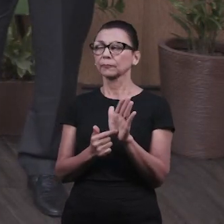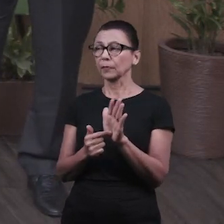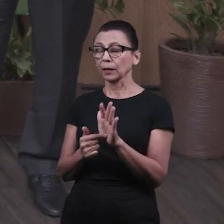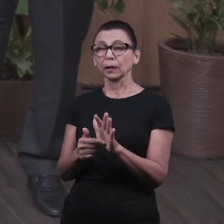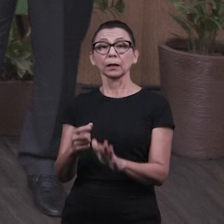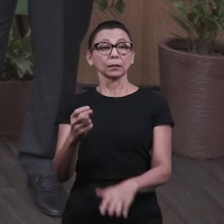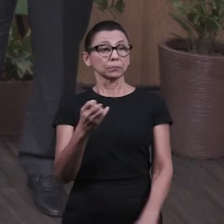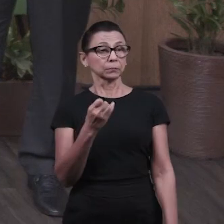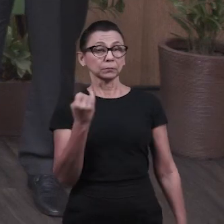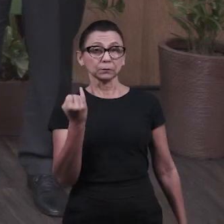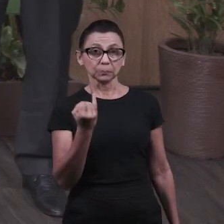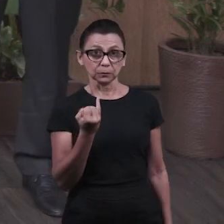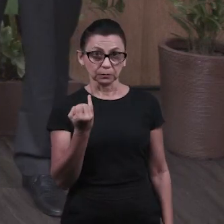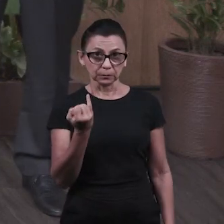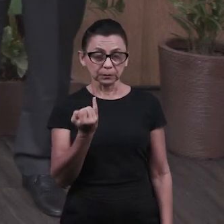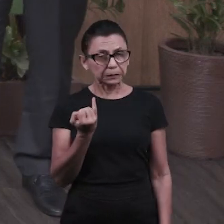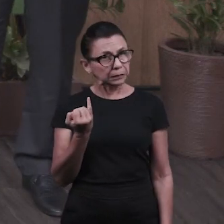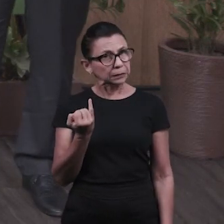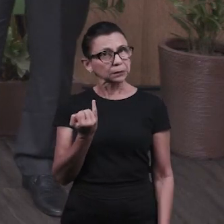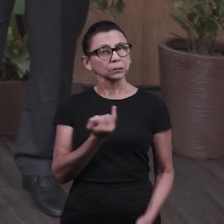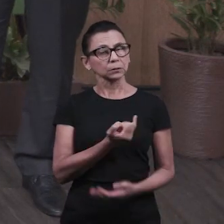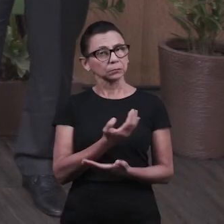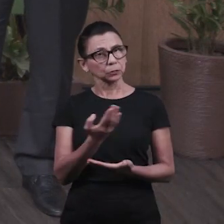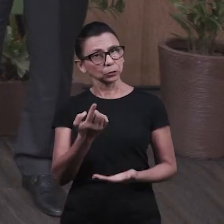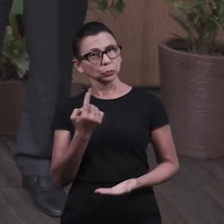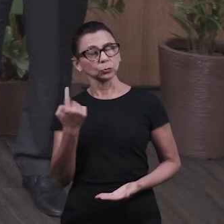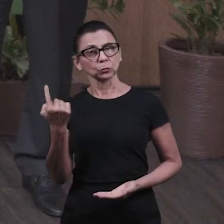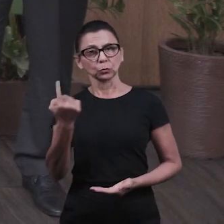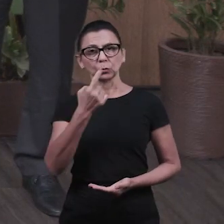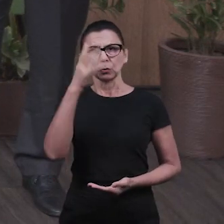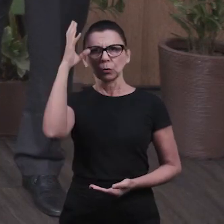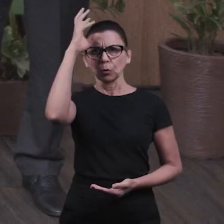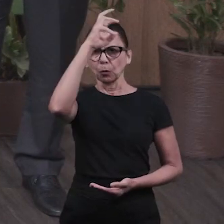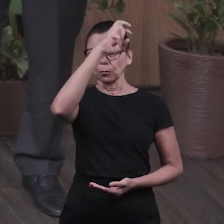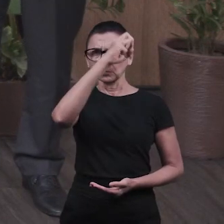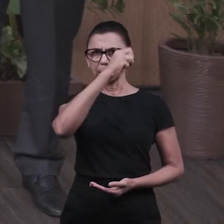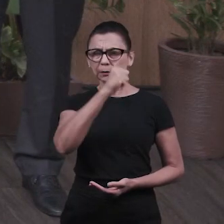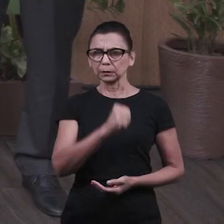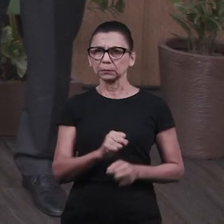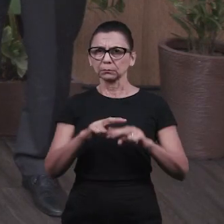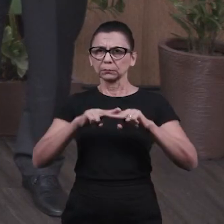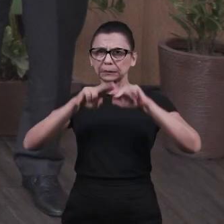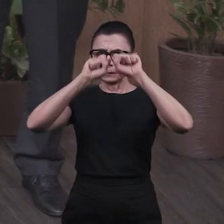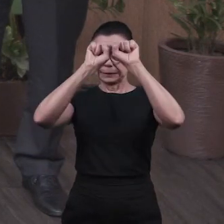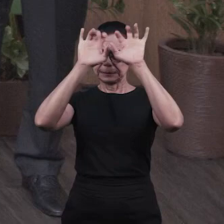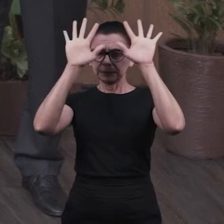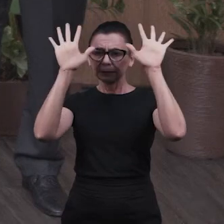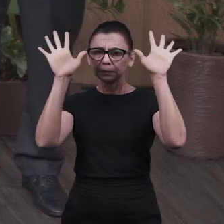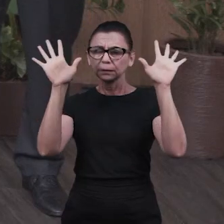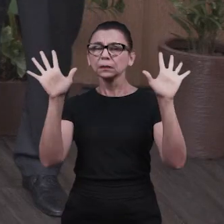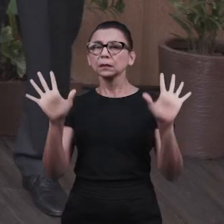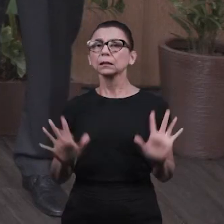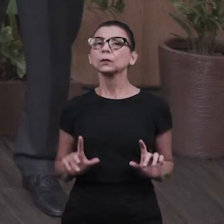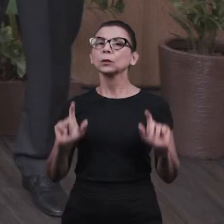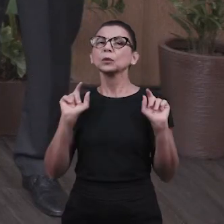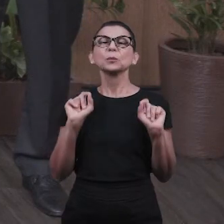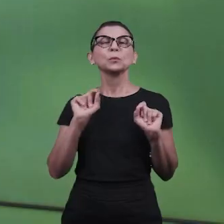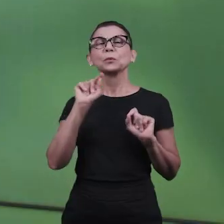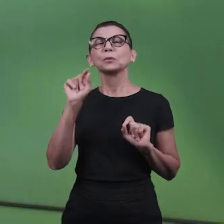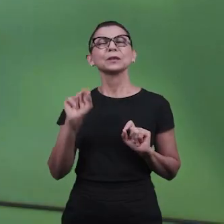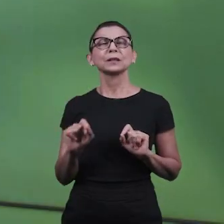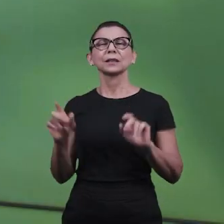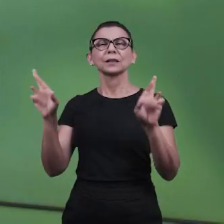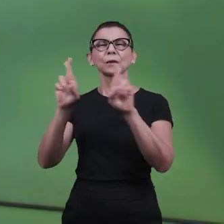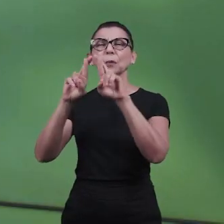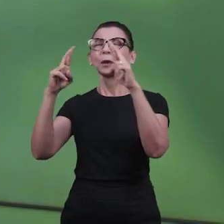Il est très important, donc, que tous puissent comprendre clairement qu'est-ce que c'est le royaume des